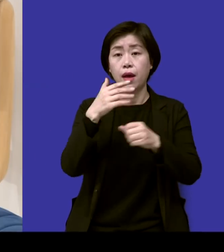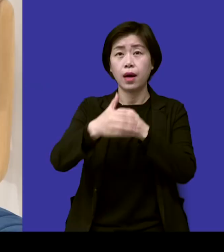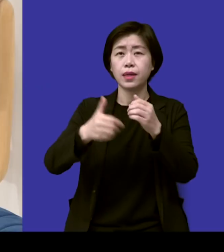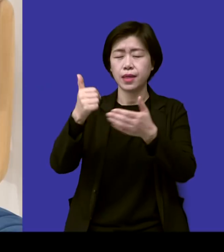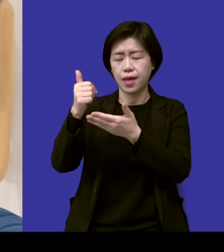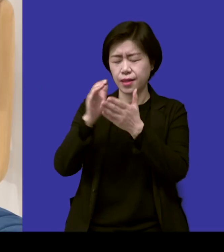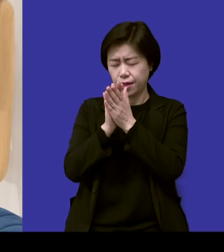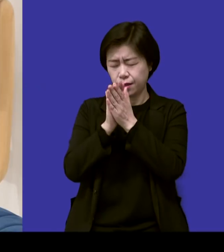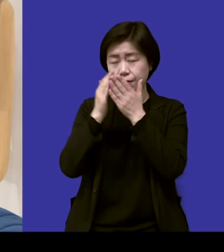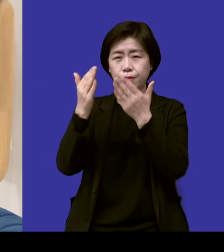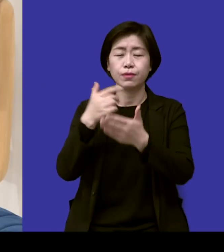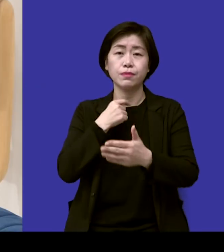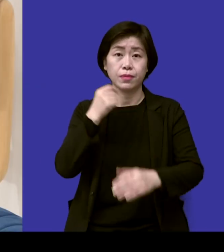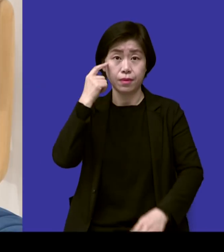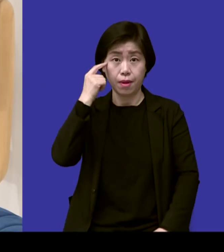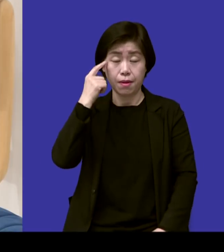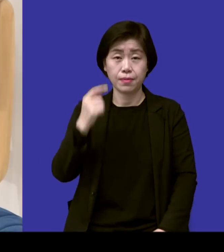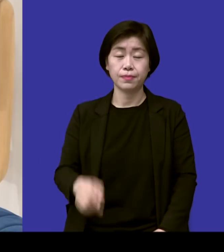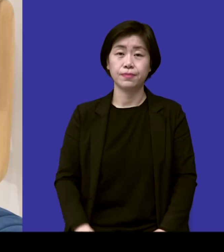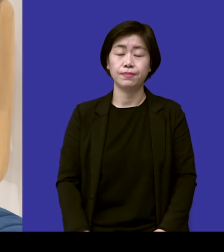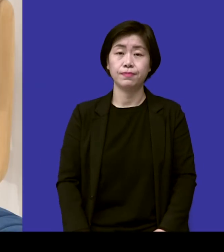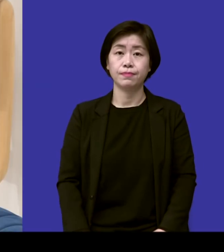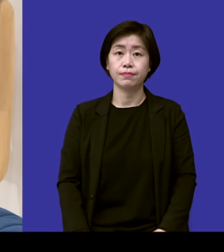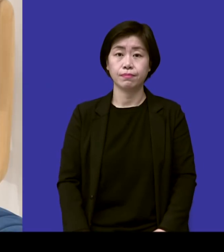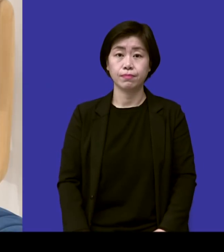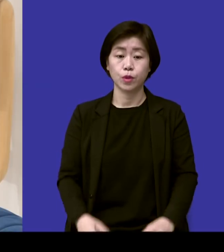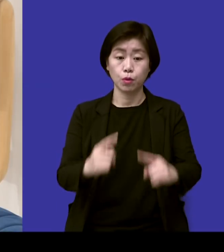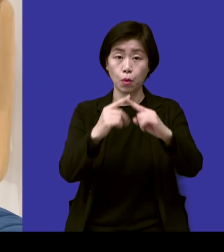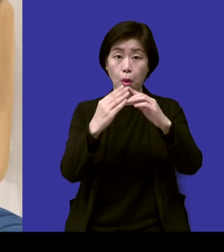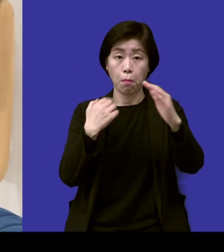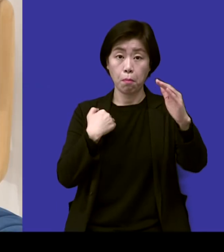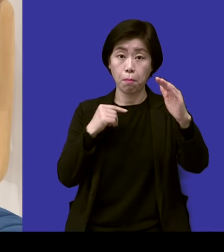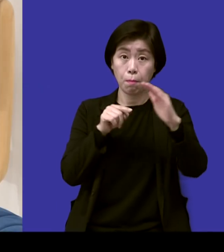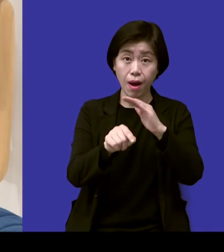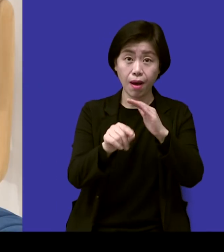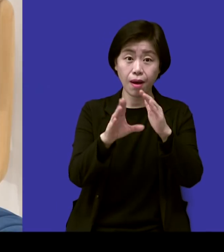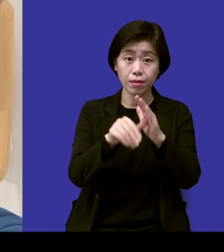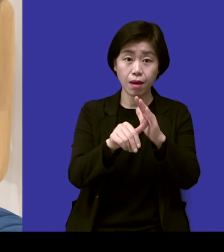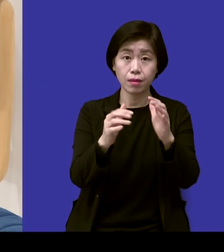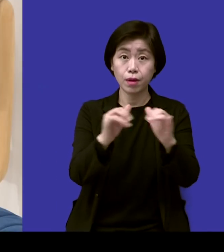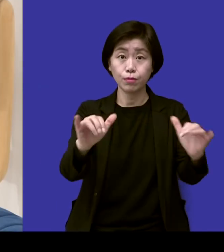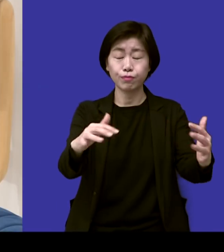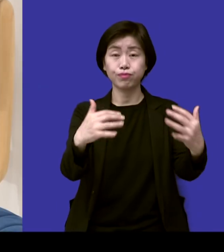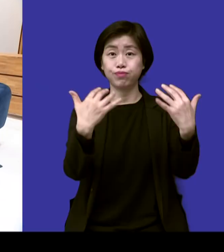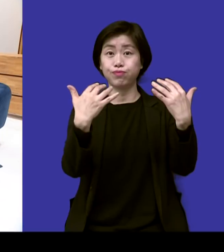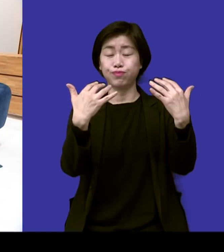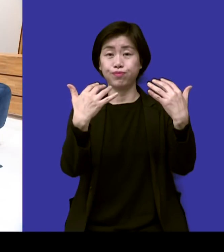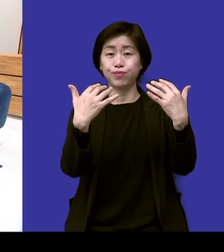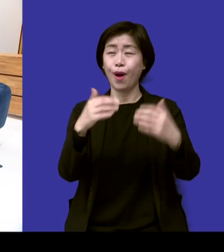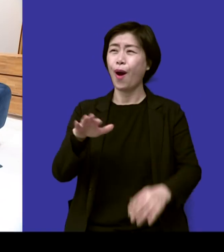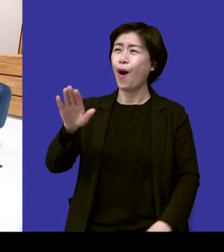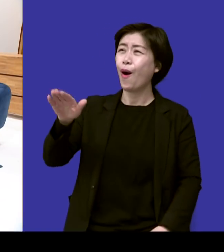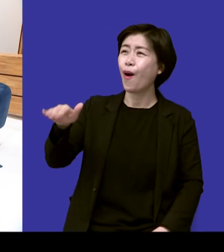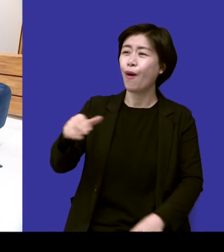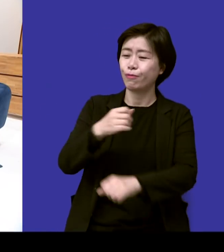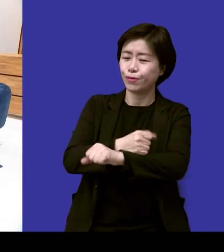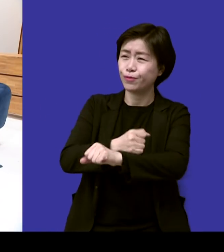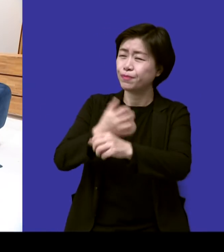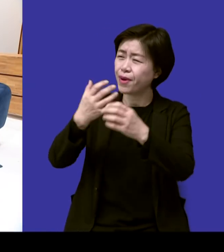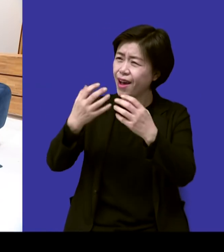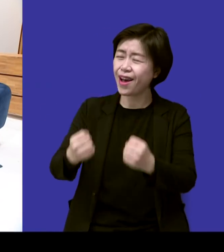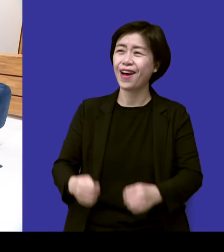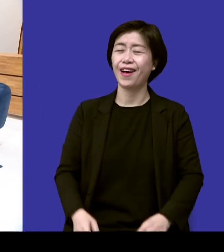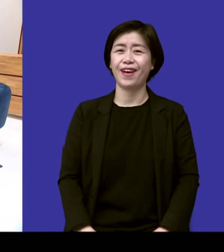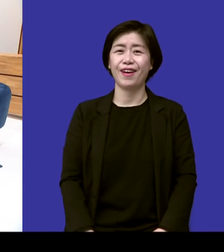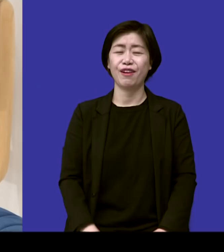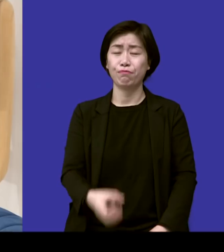기도를 하고 싶더라고요. 예. 그날 갔는데 예. 사람들은 이제 다 제가 그 떨어진지를 모르고 고생하고